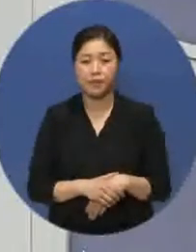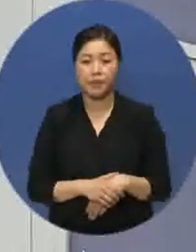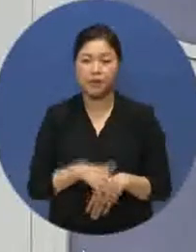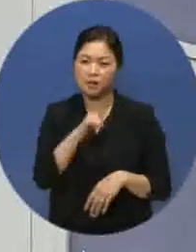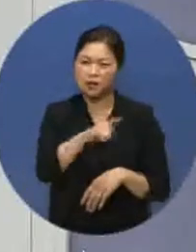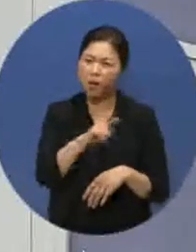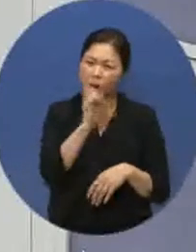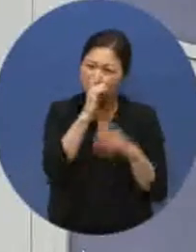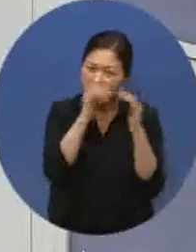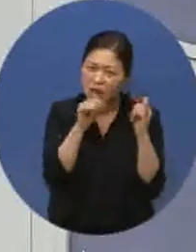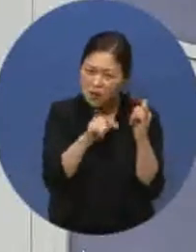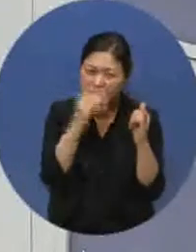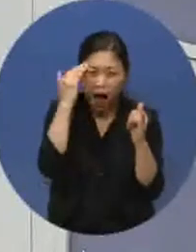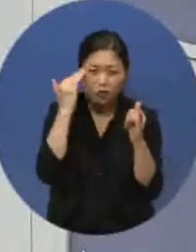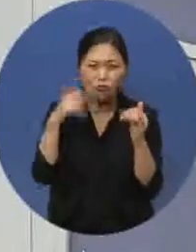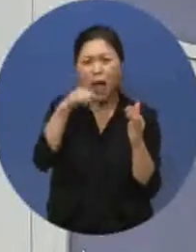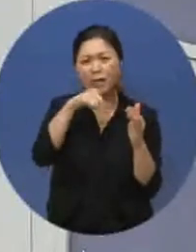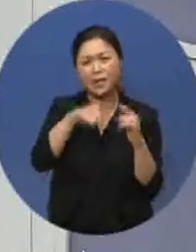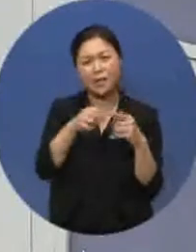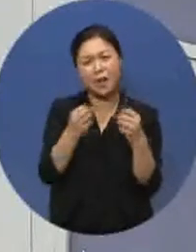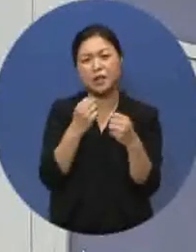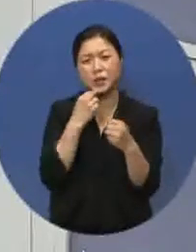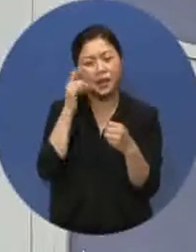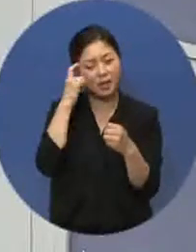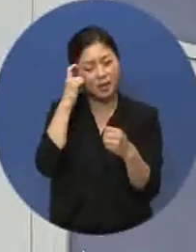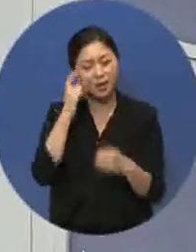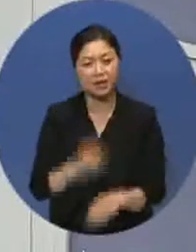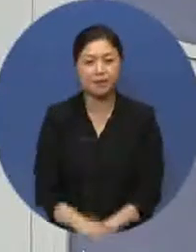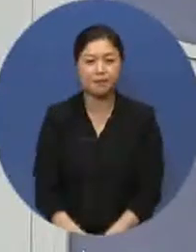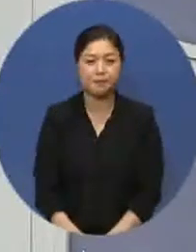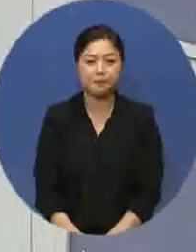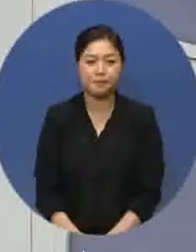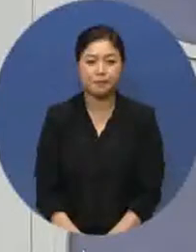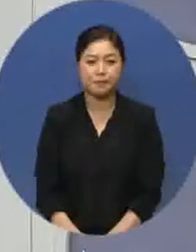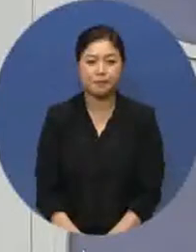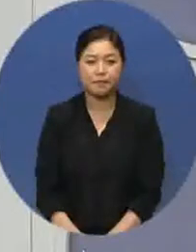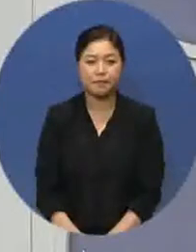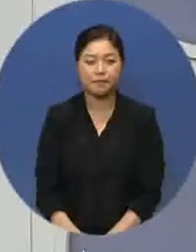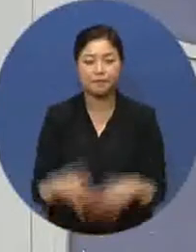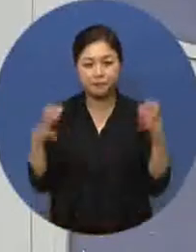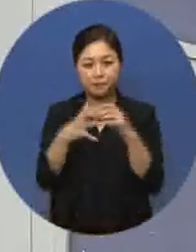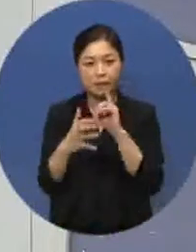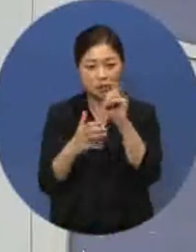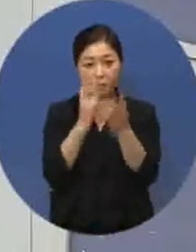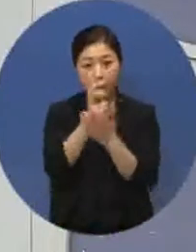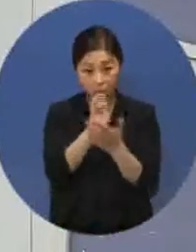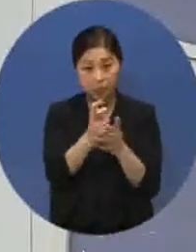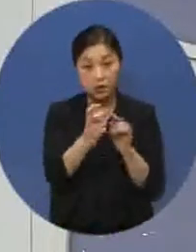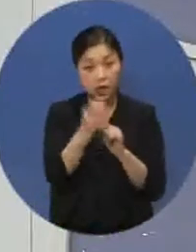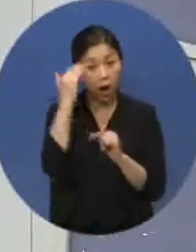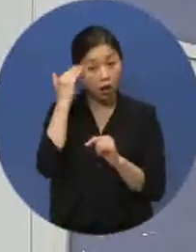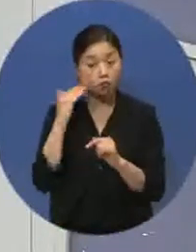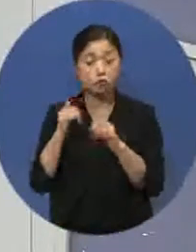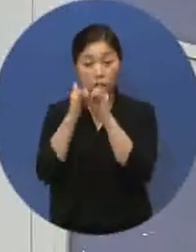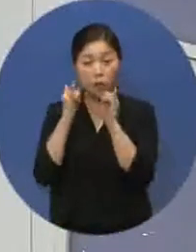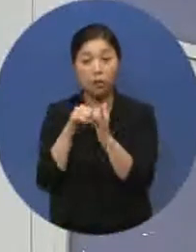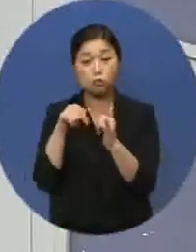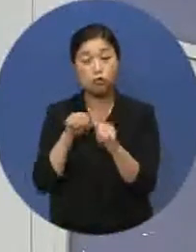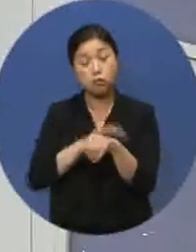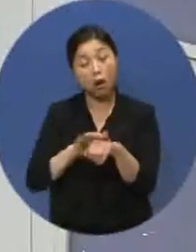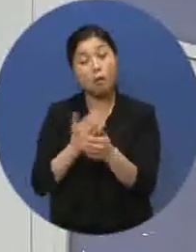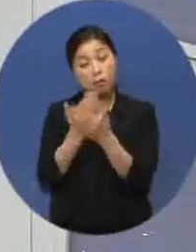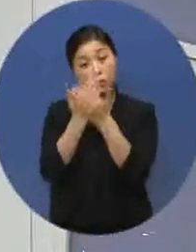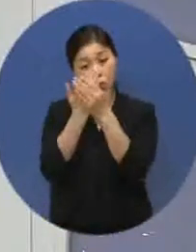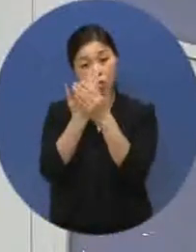변호사는 아직까지 대한민국 사회에서는 많지 않을 거라고 생각하고 있습니다. 그래서 이런 집단소송 제도가 우리 사회에서 정착이 된다면